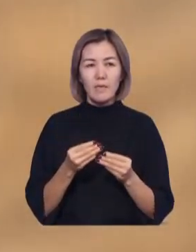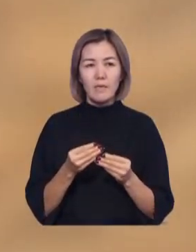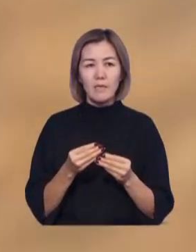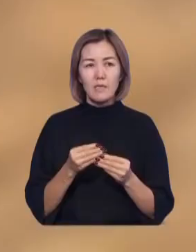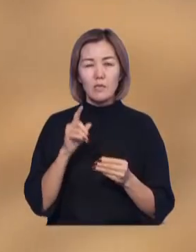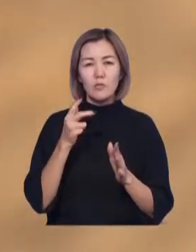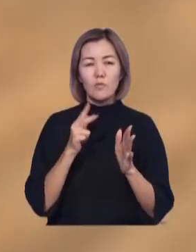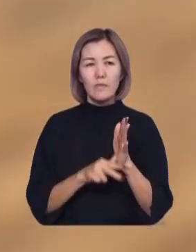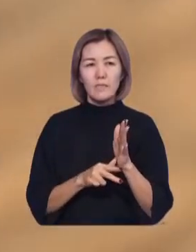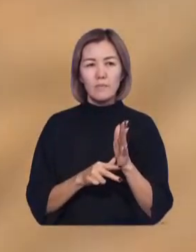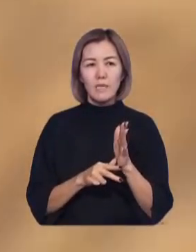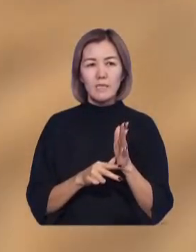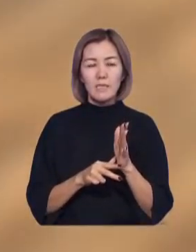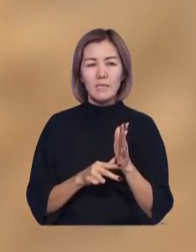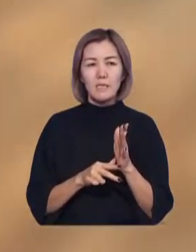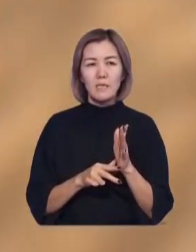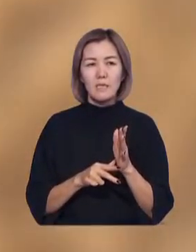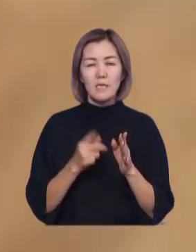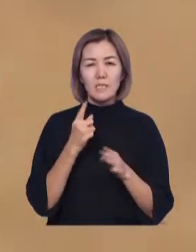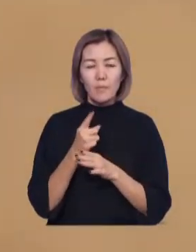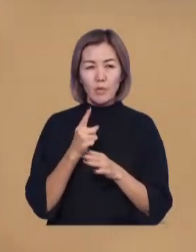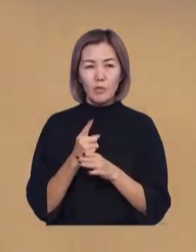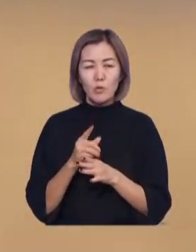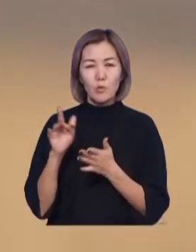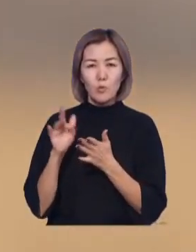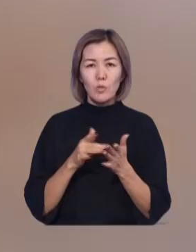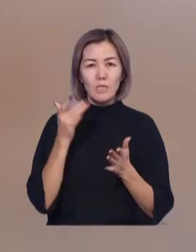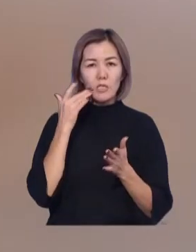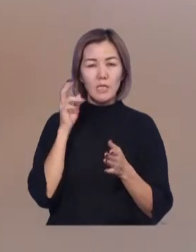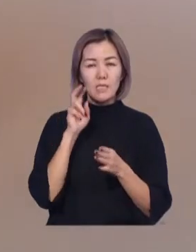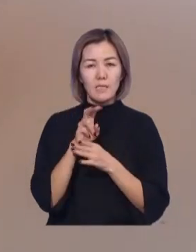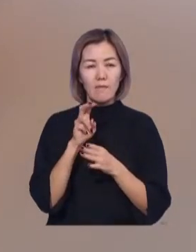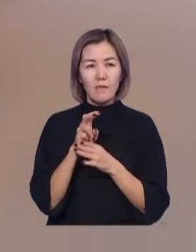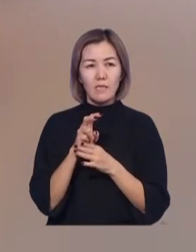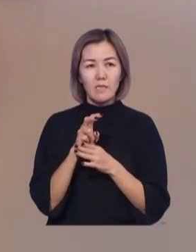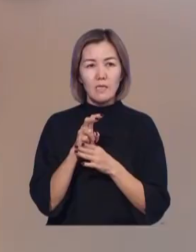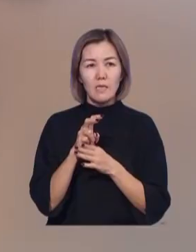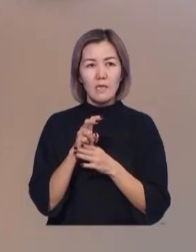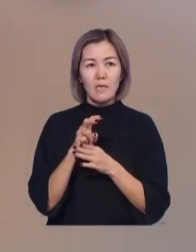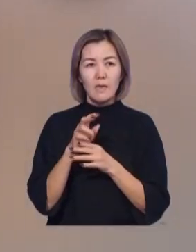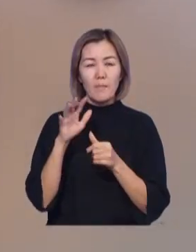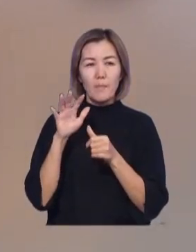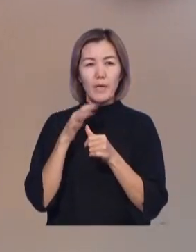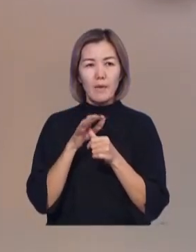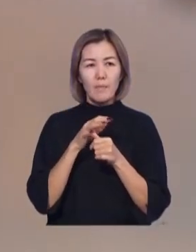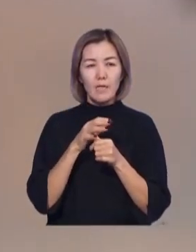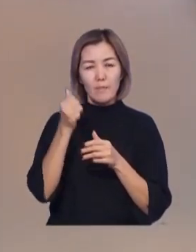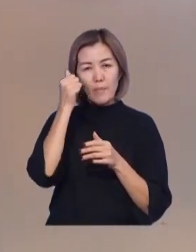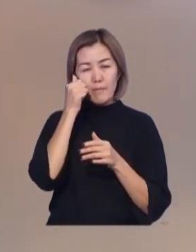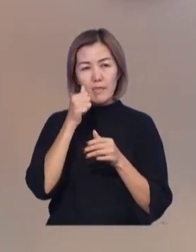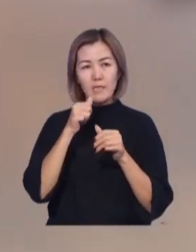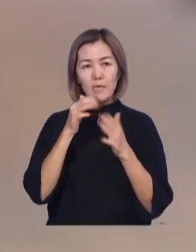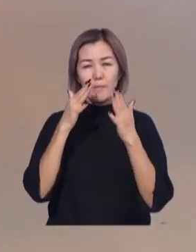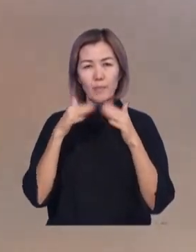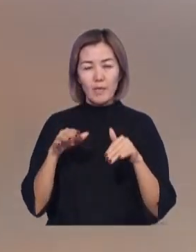118 египетских пирамид запрещён поэтому туристы часто совершают туры на параплане к этим памятником истории Один из